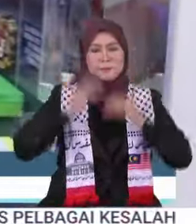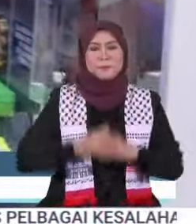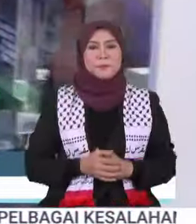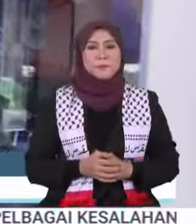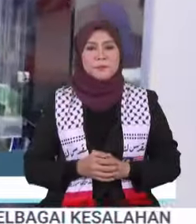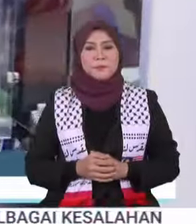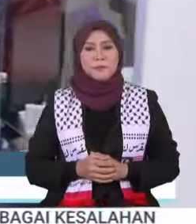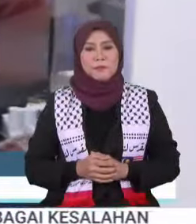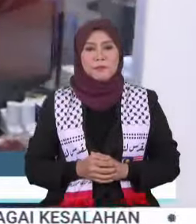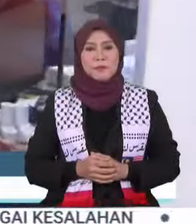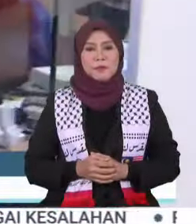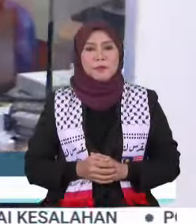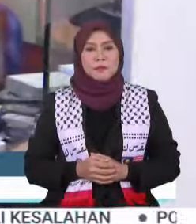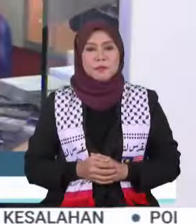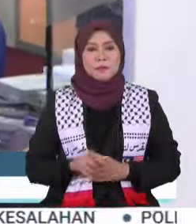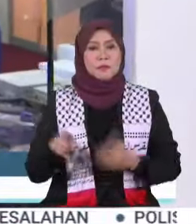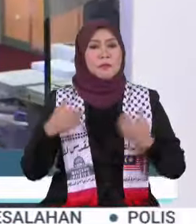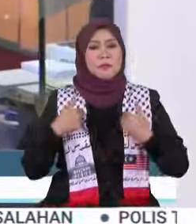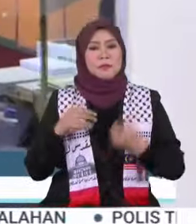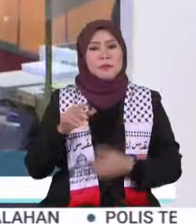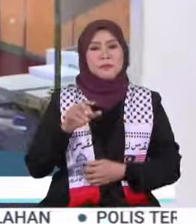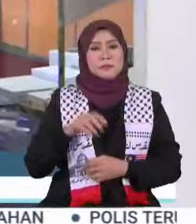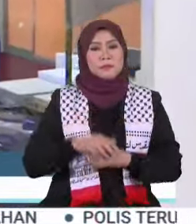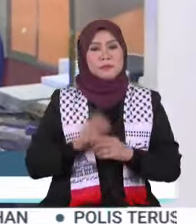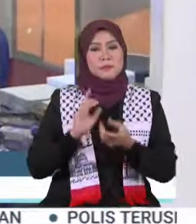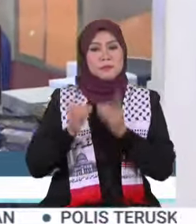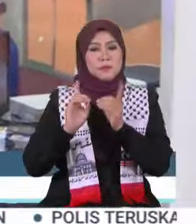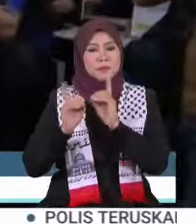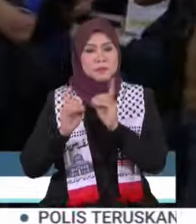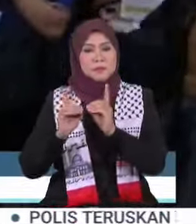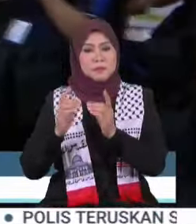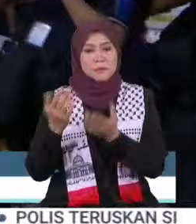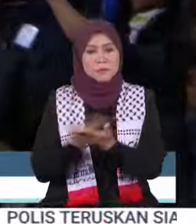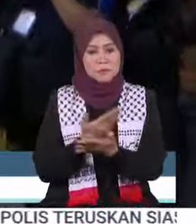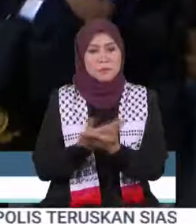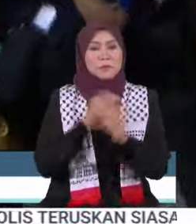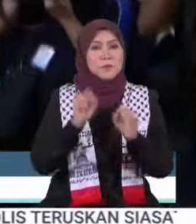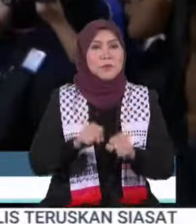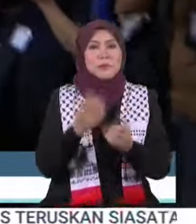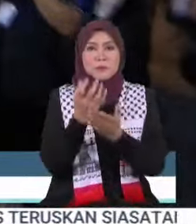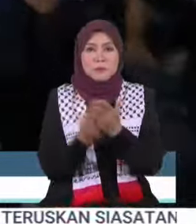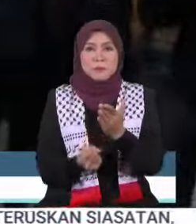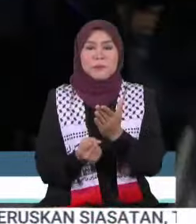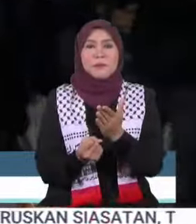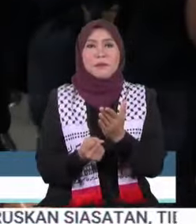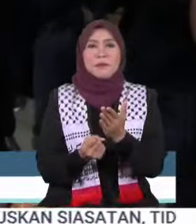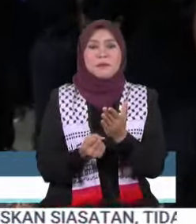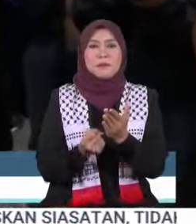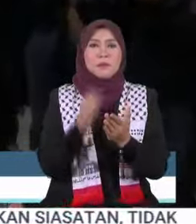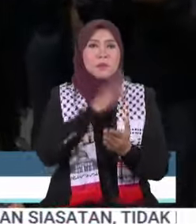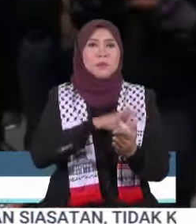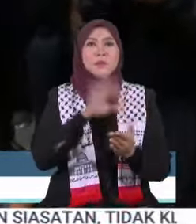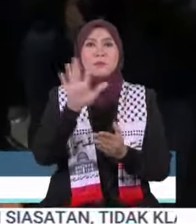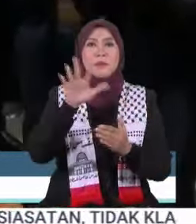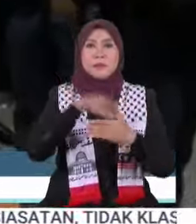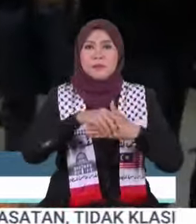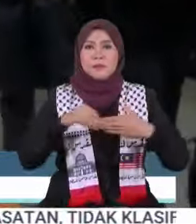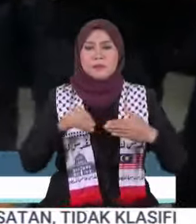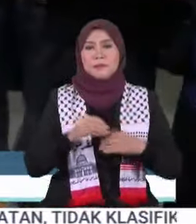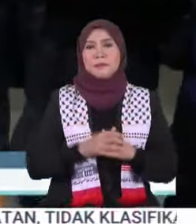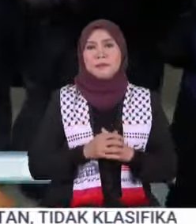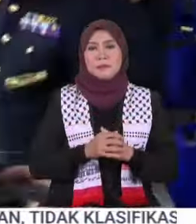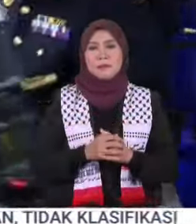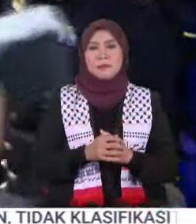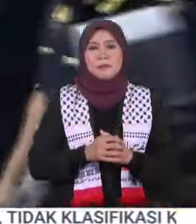warganegara individu yang memilih lmm digital semasa pembaharuan akanik ribat R5 tawaran bermula 1 Februari hingga